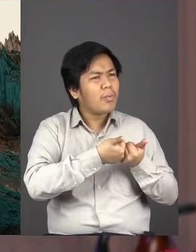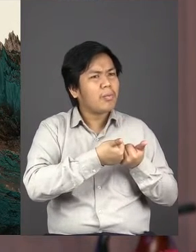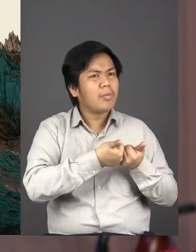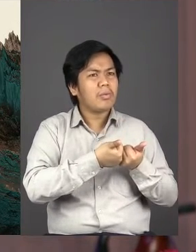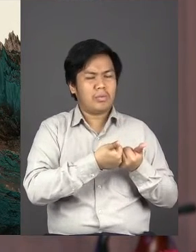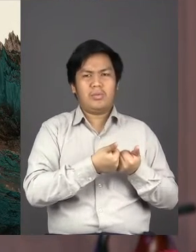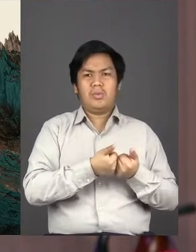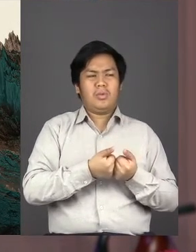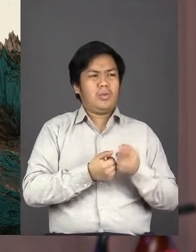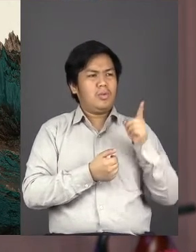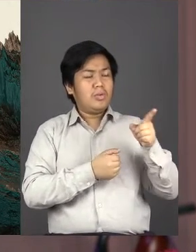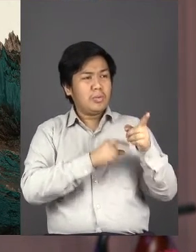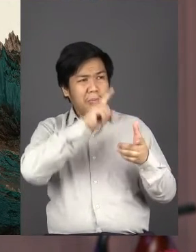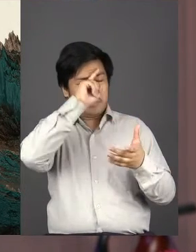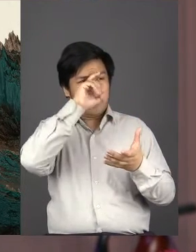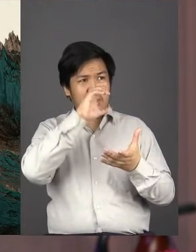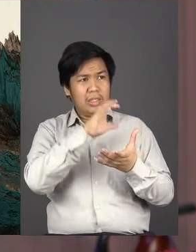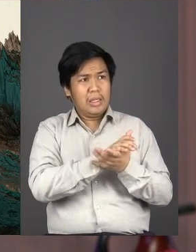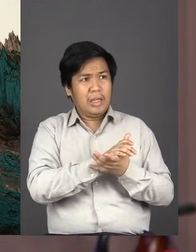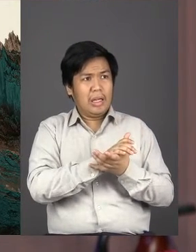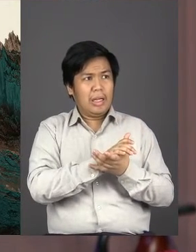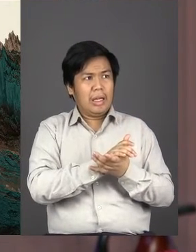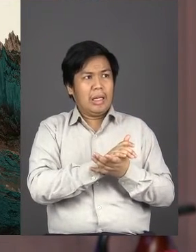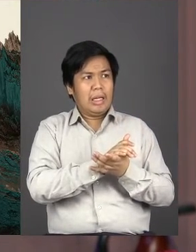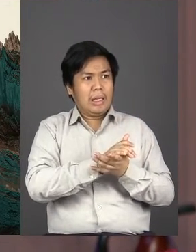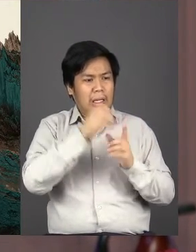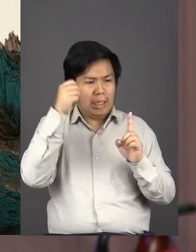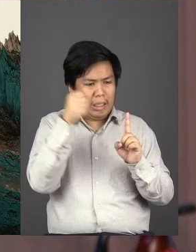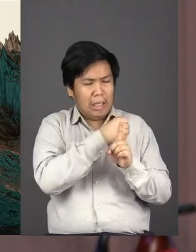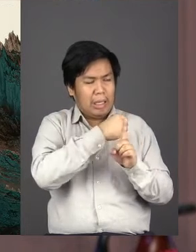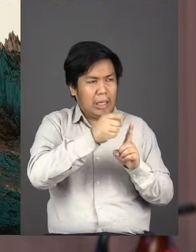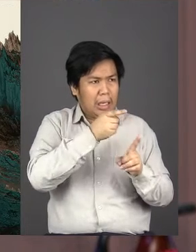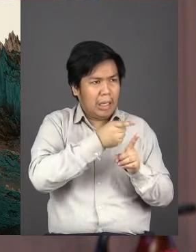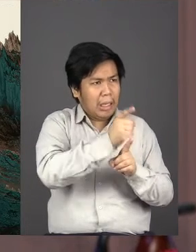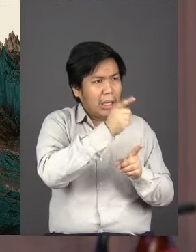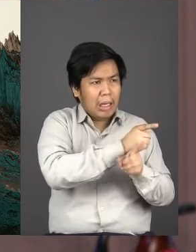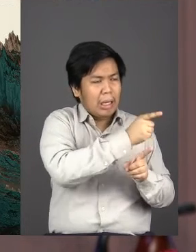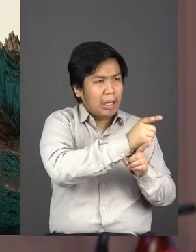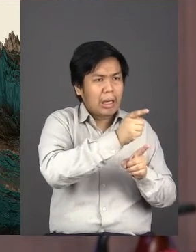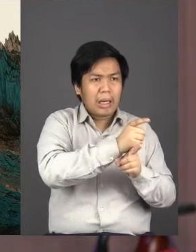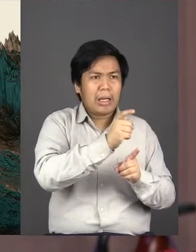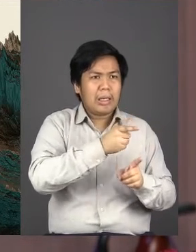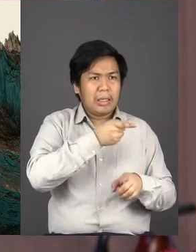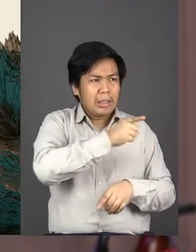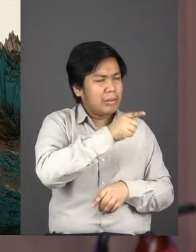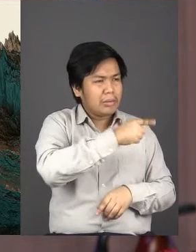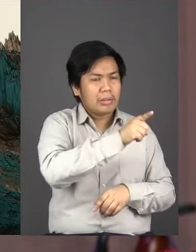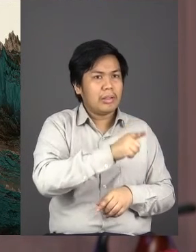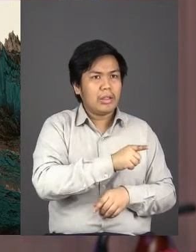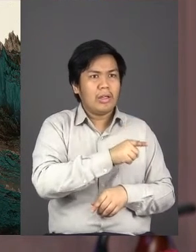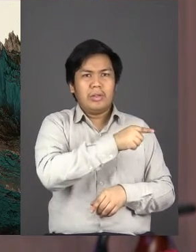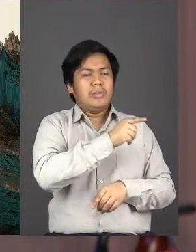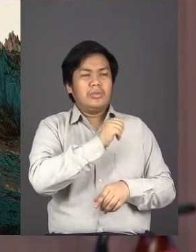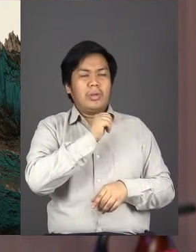Bakit ba ikaw, kahit na murah-murahin ka o margabyado ka, hindi ka naganti?